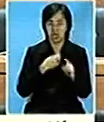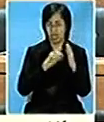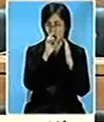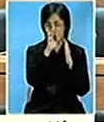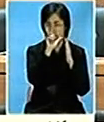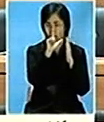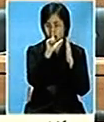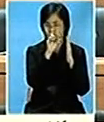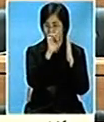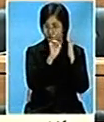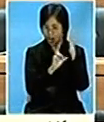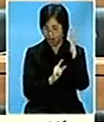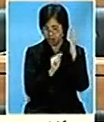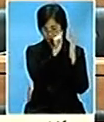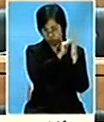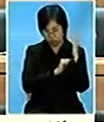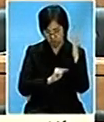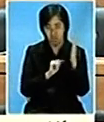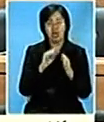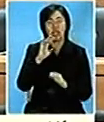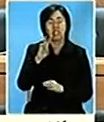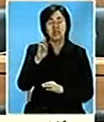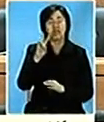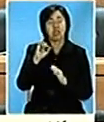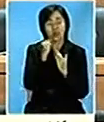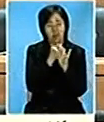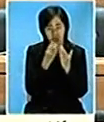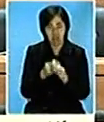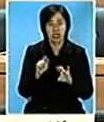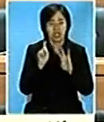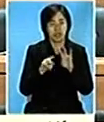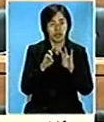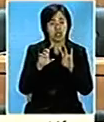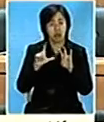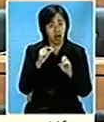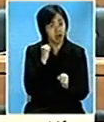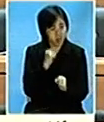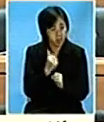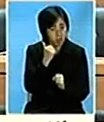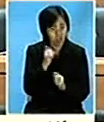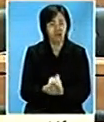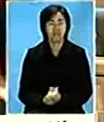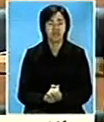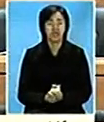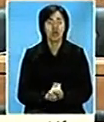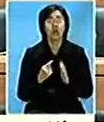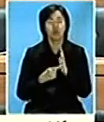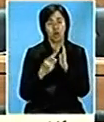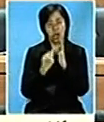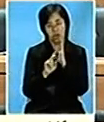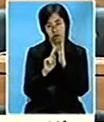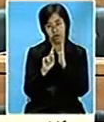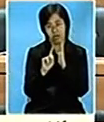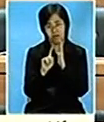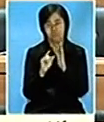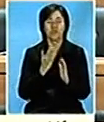านนะครับ77จังหวัดท่านให้ไป 7,700 ล้านได้หรือไม่จังหวัดที่ใหญ่อย่างขอนแก่น